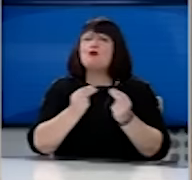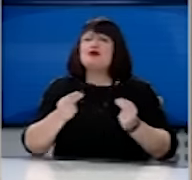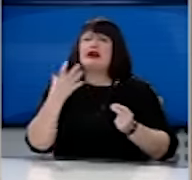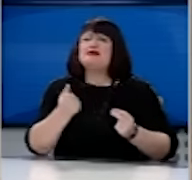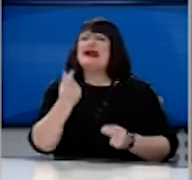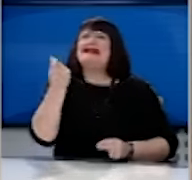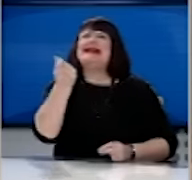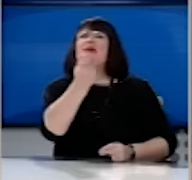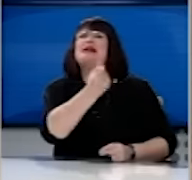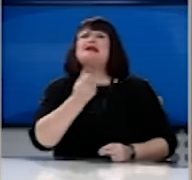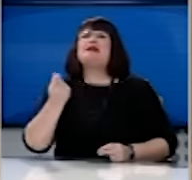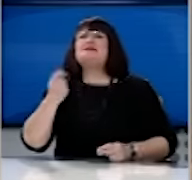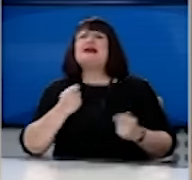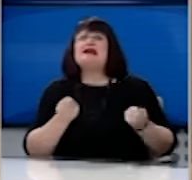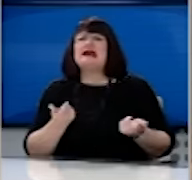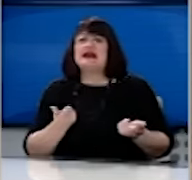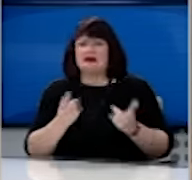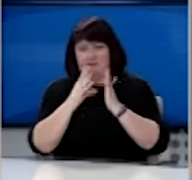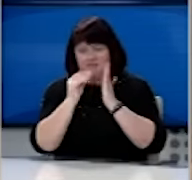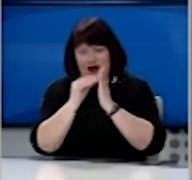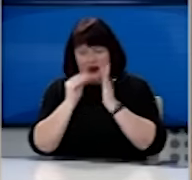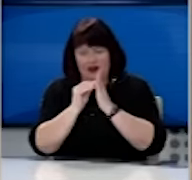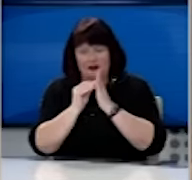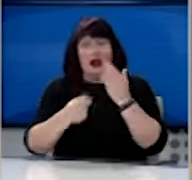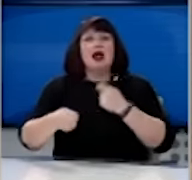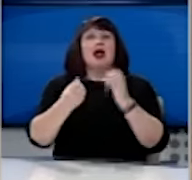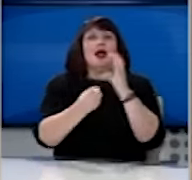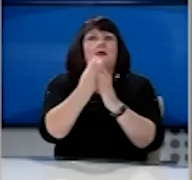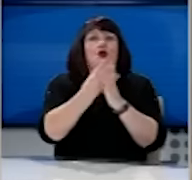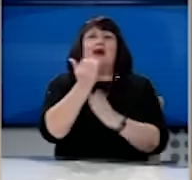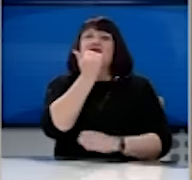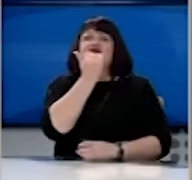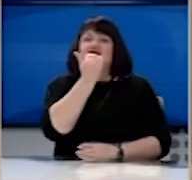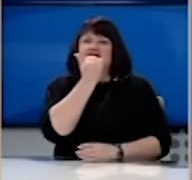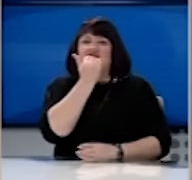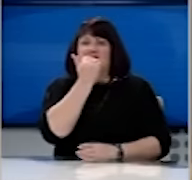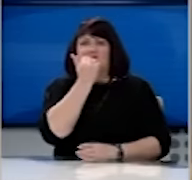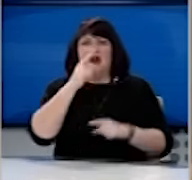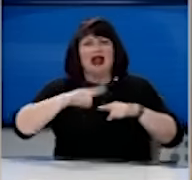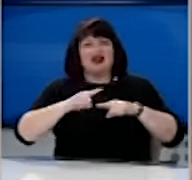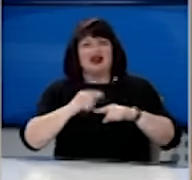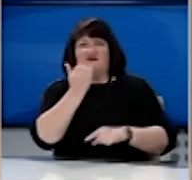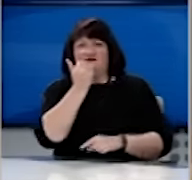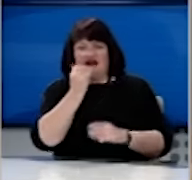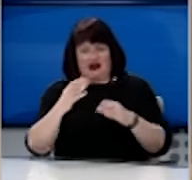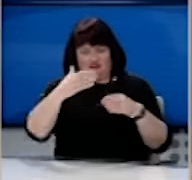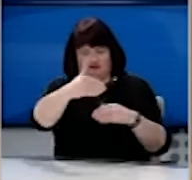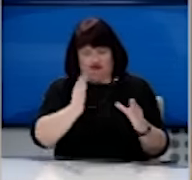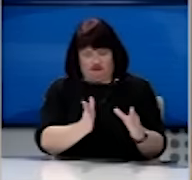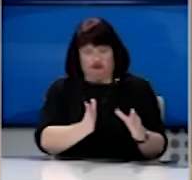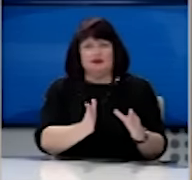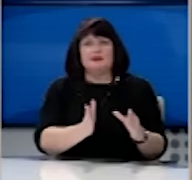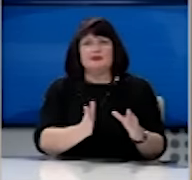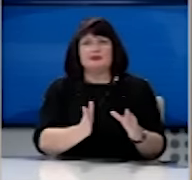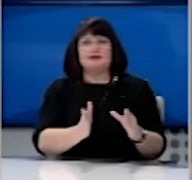στις τιμές. Όταν, για παράδειγμα, το εμπόρευμα φέτα, η φέτα, η ελληνική, αντί να απευθύνεται σε